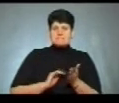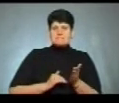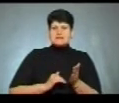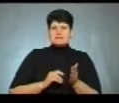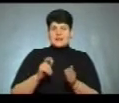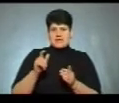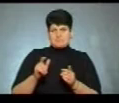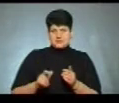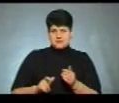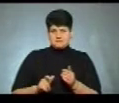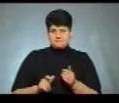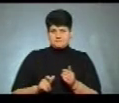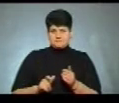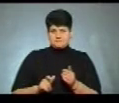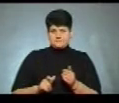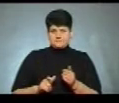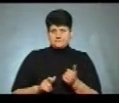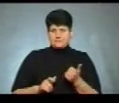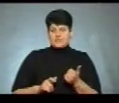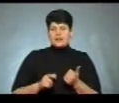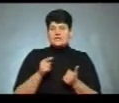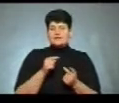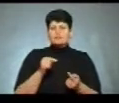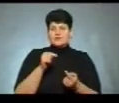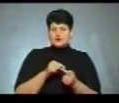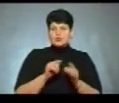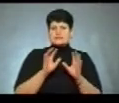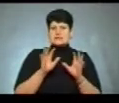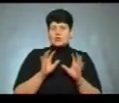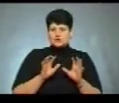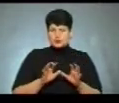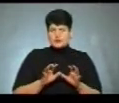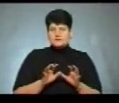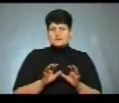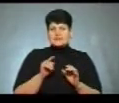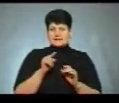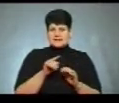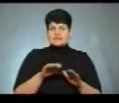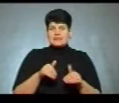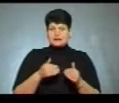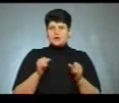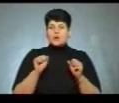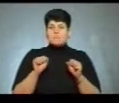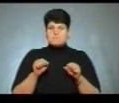підприємцем, і, відповідно, згідно законодавства, їй надано право